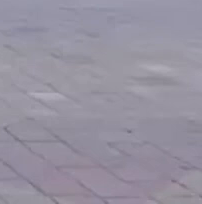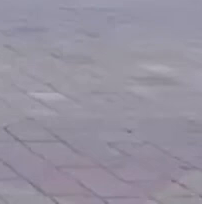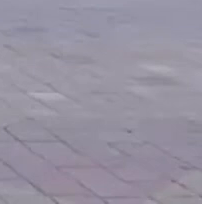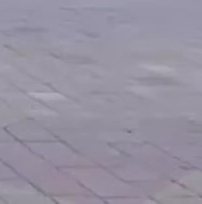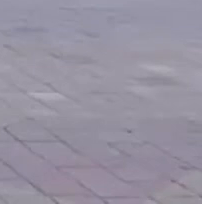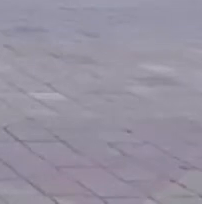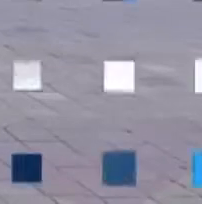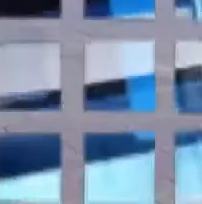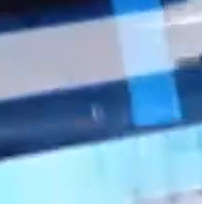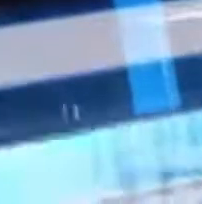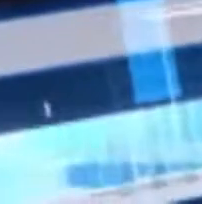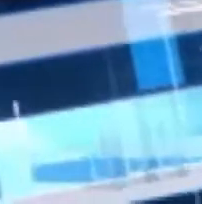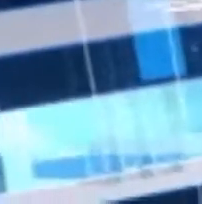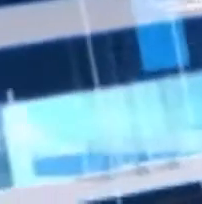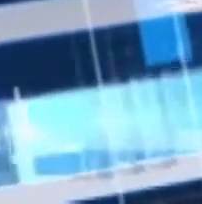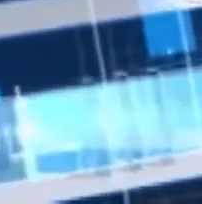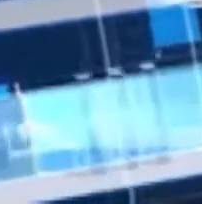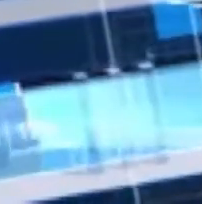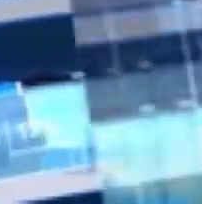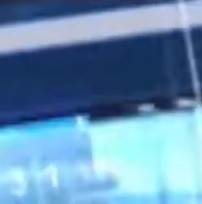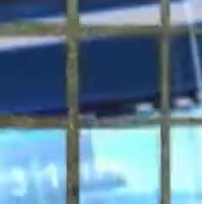призовое 3-е место.